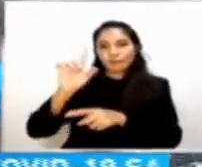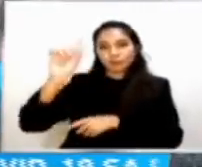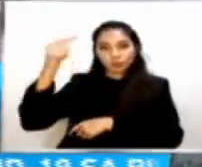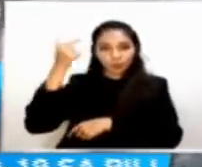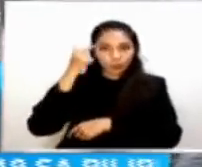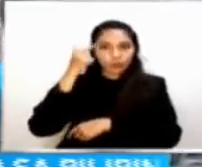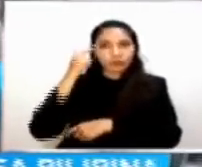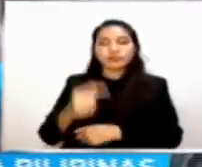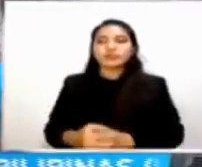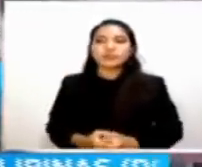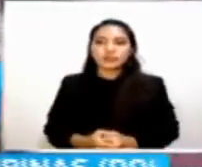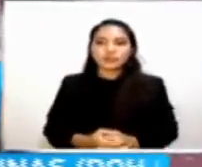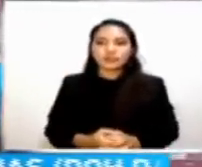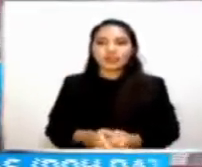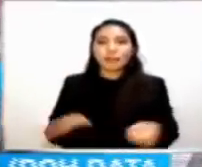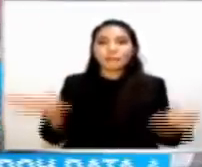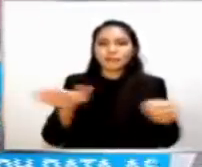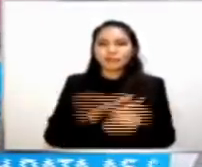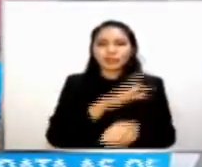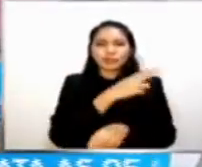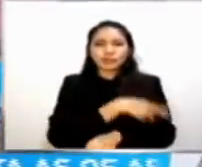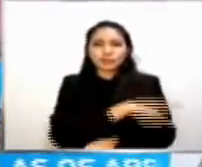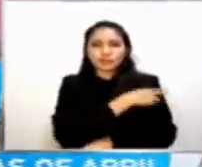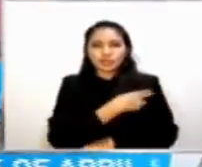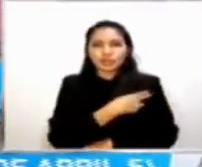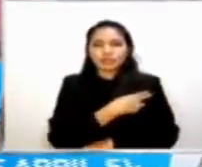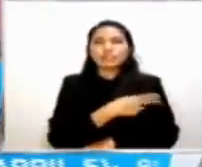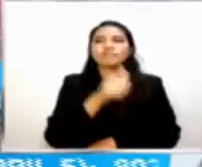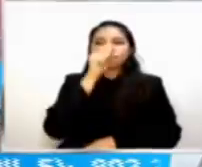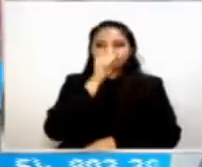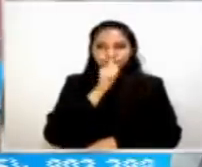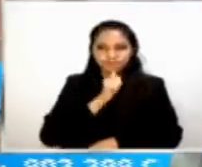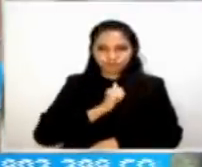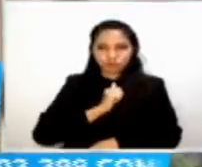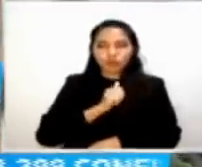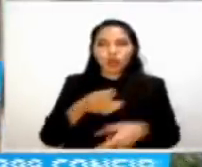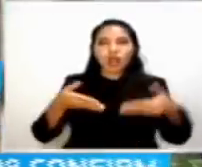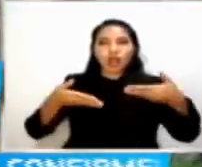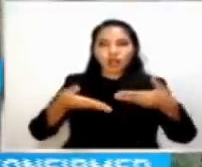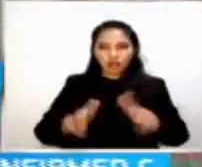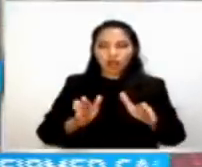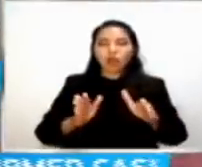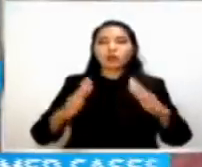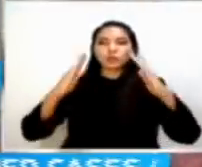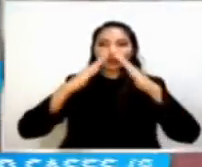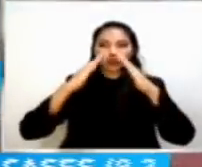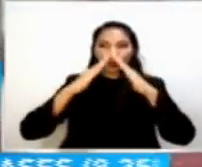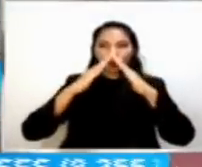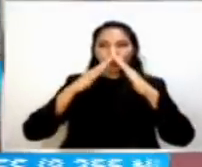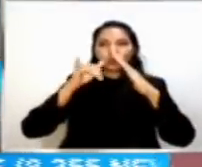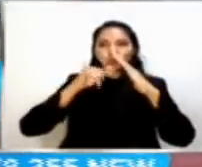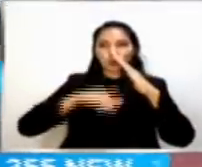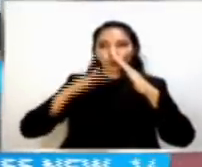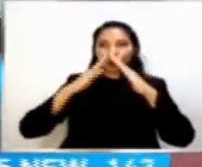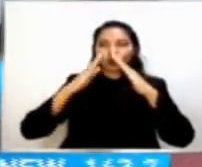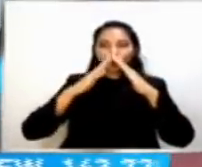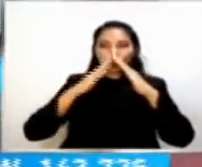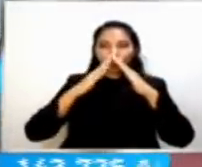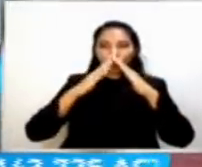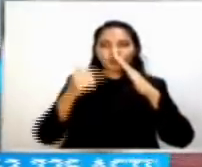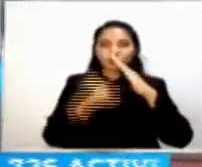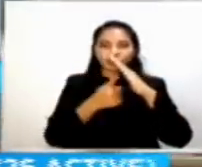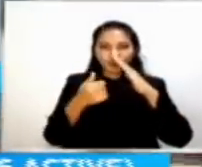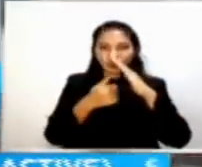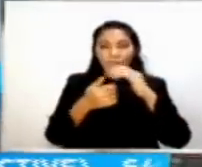puno na ang mga ospital, tila no choice na kundi payagan ng home quarantine na hindi hinikayat noon dahil mas mabilis makahawa sa mga kasama